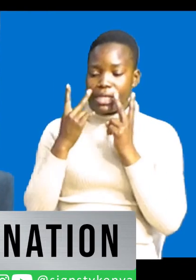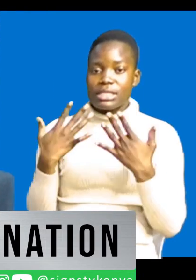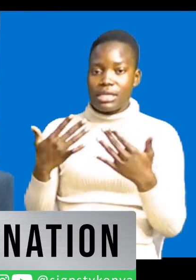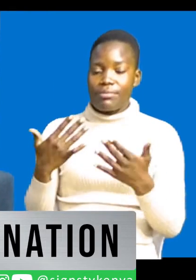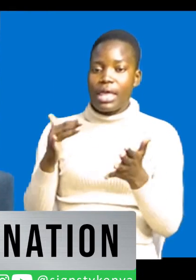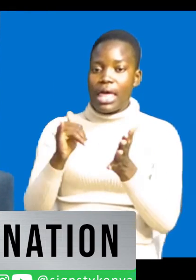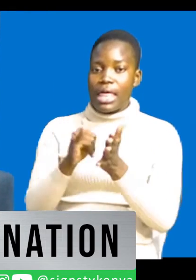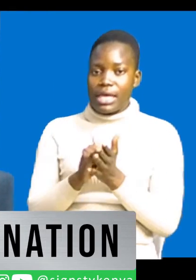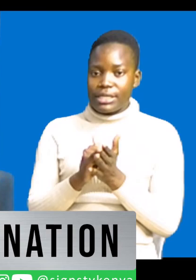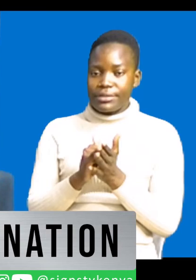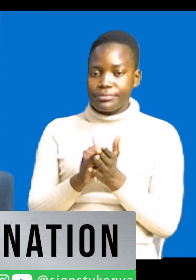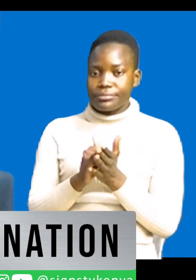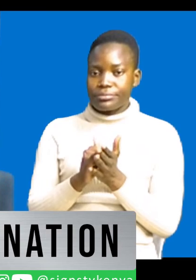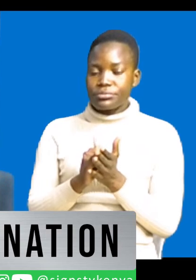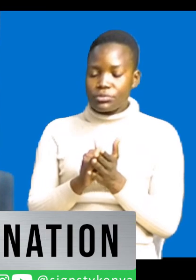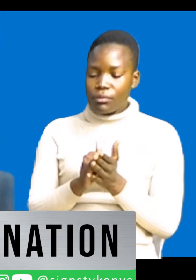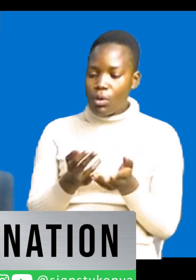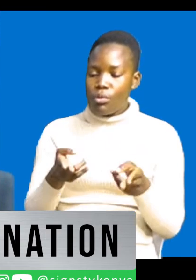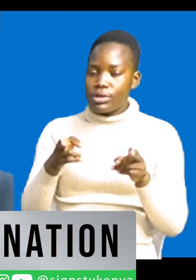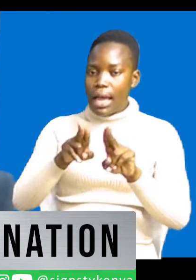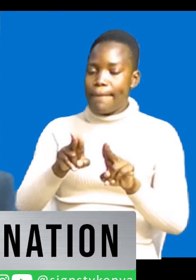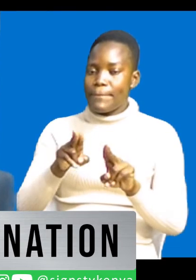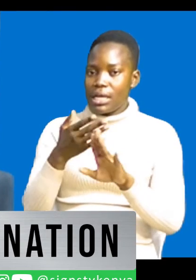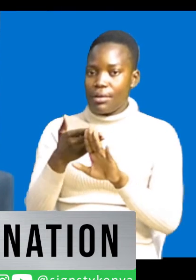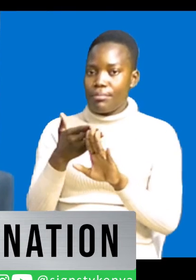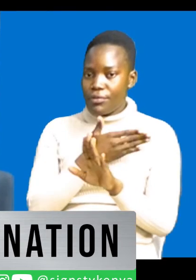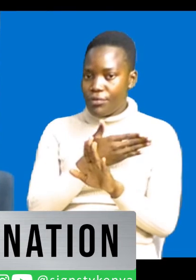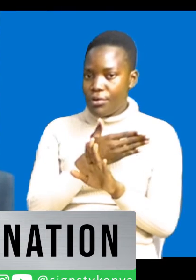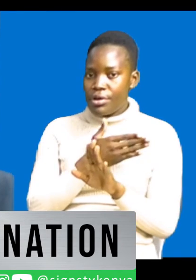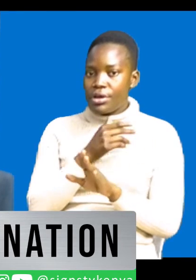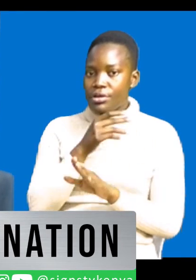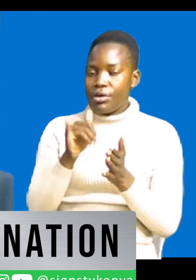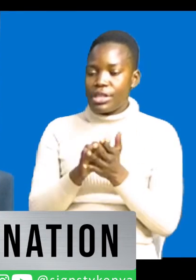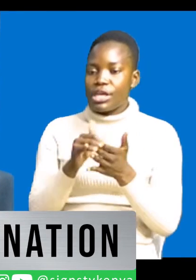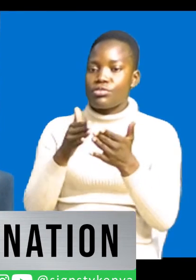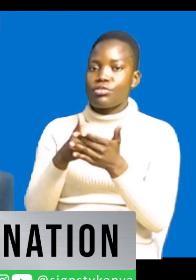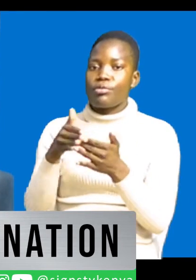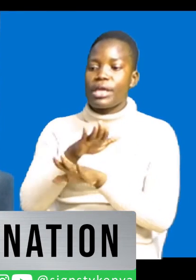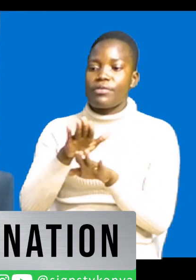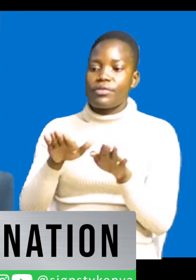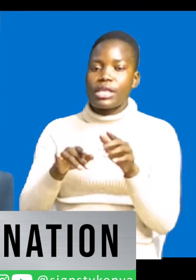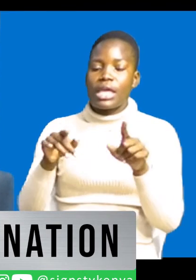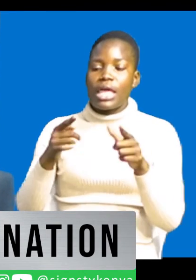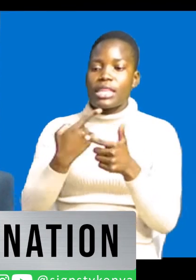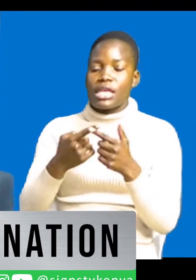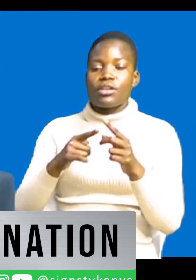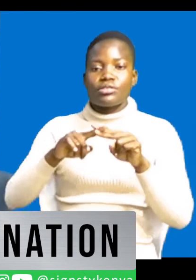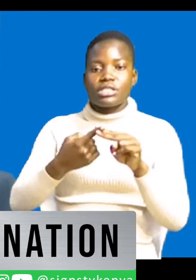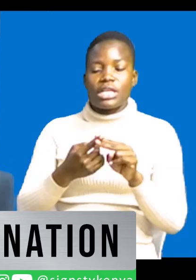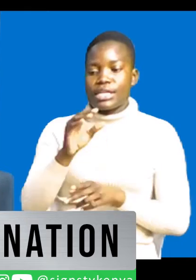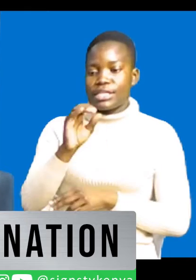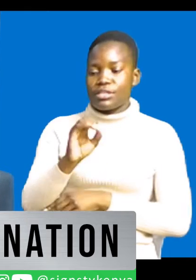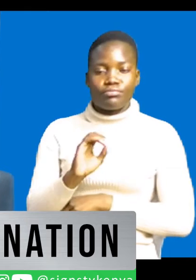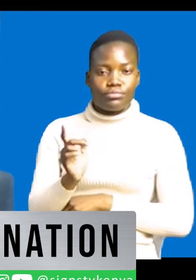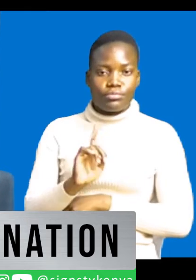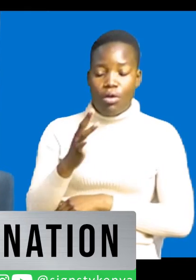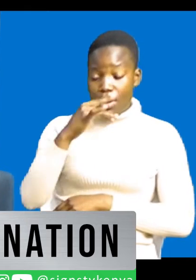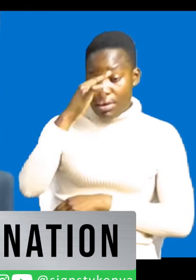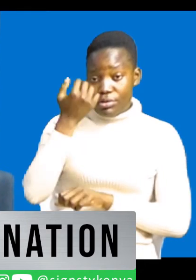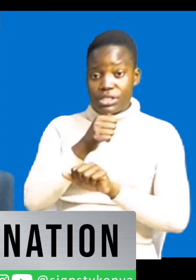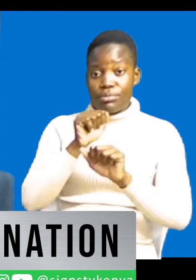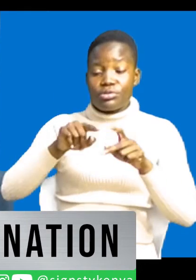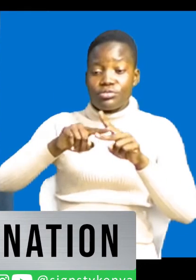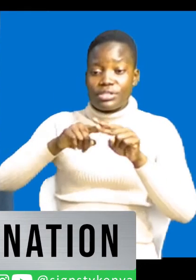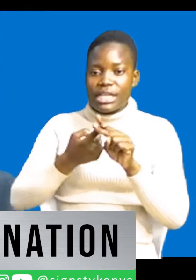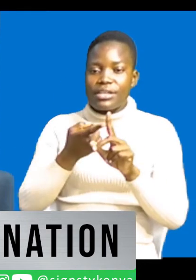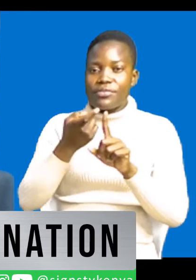ilikuwa imesha kuwa hapo. Right. Sio ati usimamishe zote alafu uanze tena zero, because huwezi rudi zero.